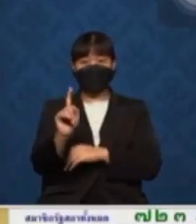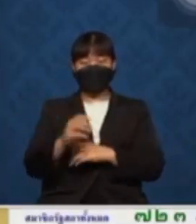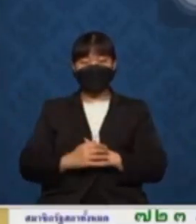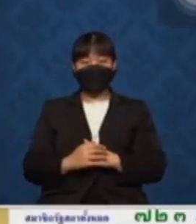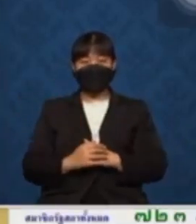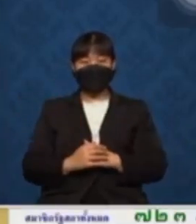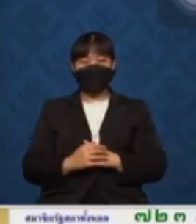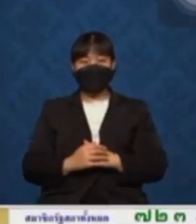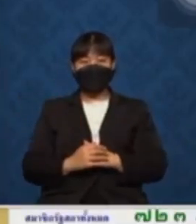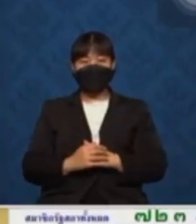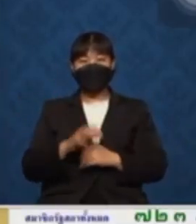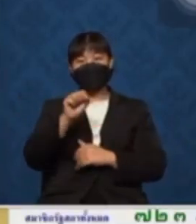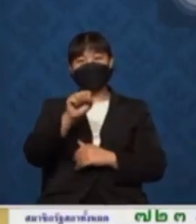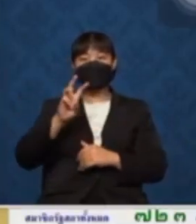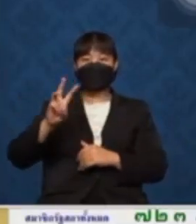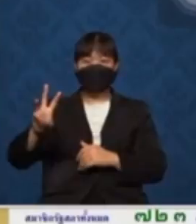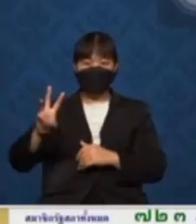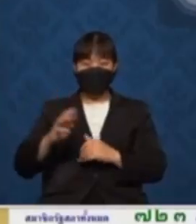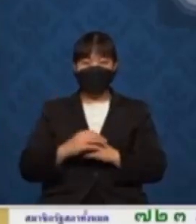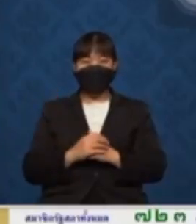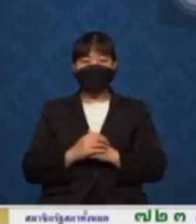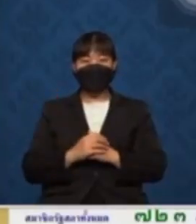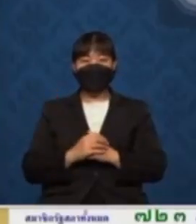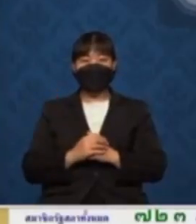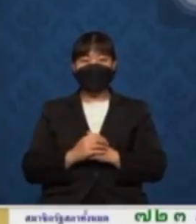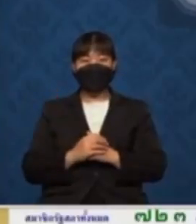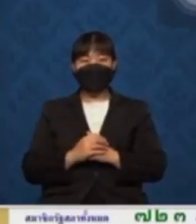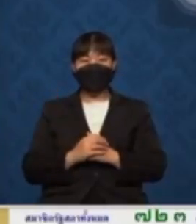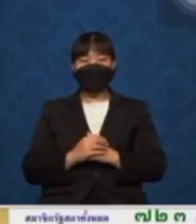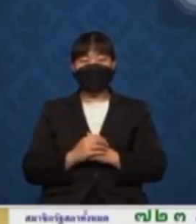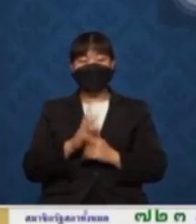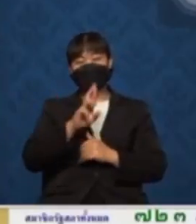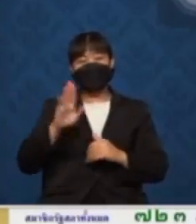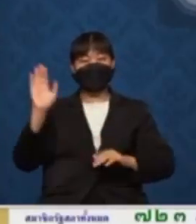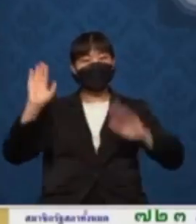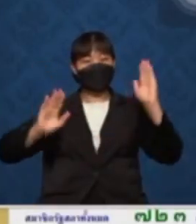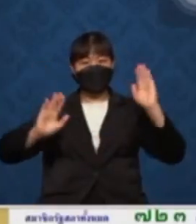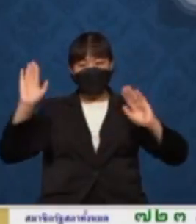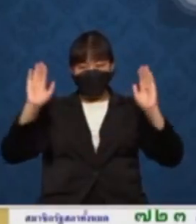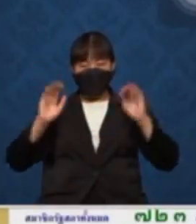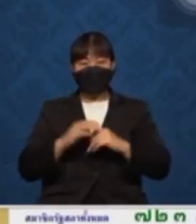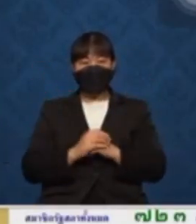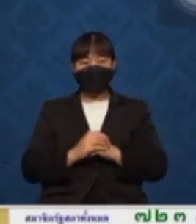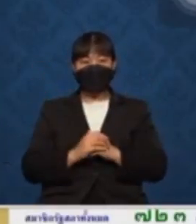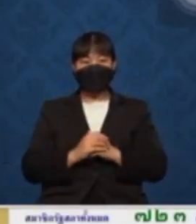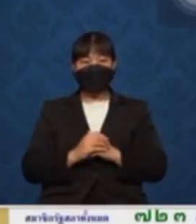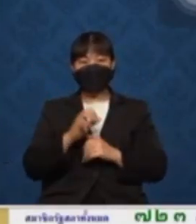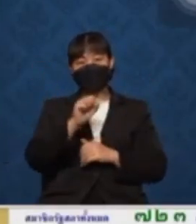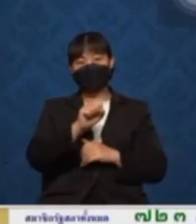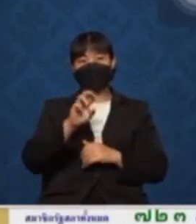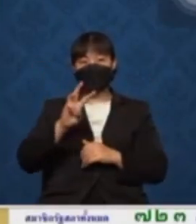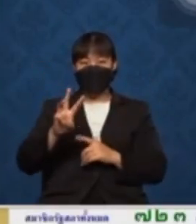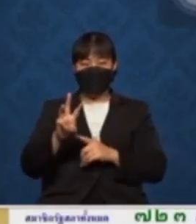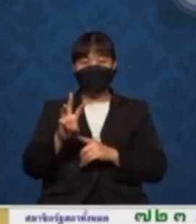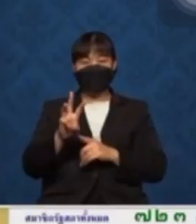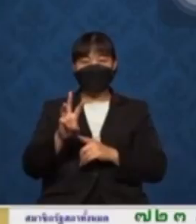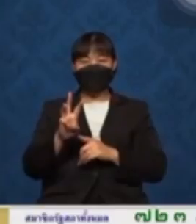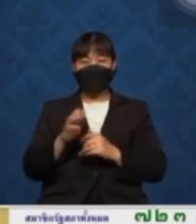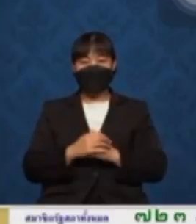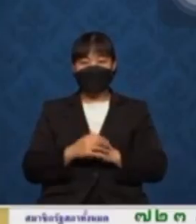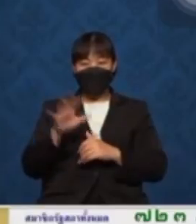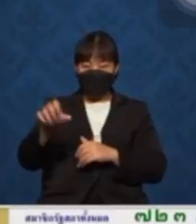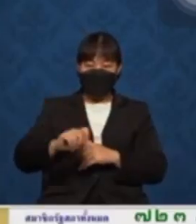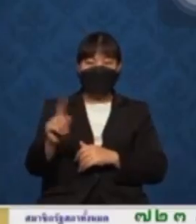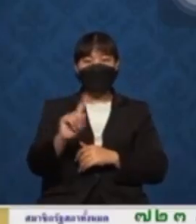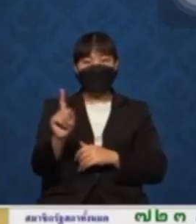สมการที่สำคัญที่สุดในการออกแบบวุฒิสภาให้สอดคล้องกับระบอบประชาธิปไตยคืออำนาจของวุฒิสภาต้องสอดคล้องกับที่มาถ้าวุฒิสภา